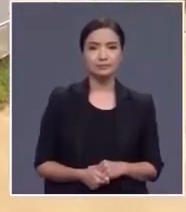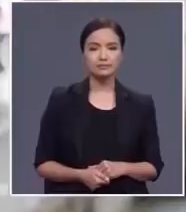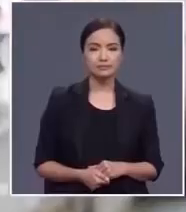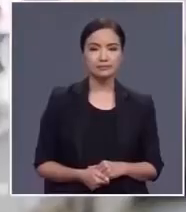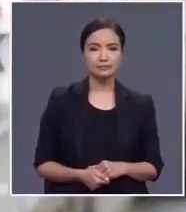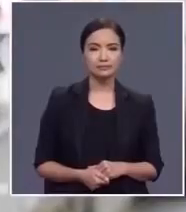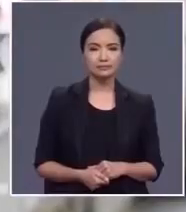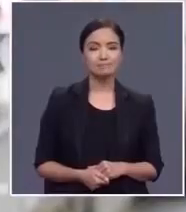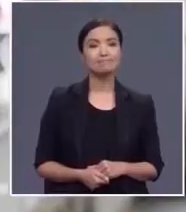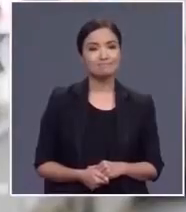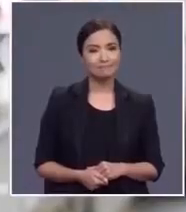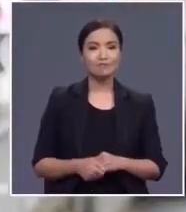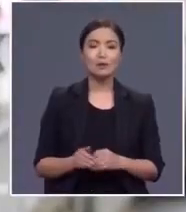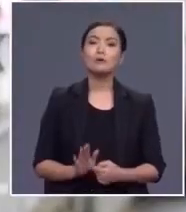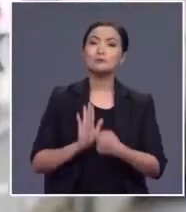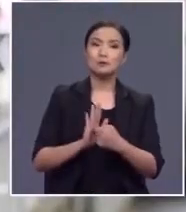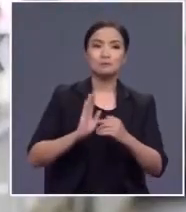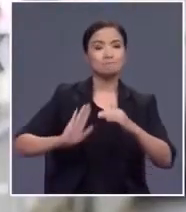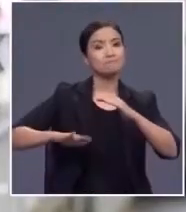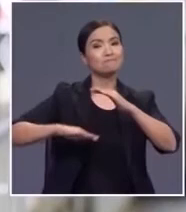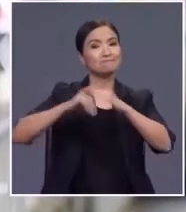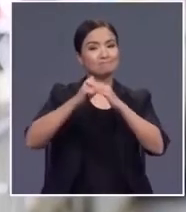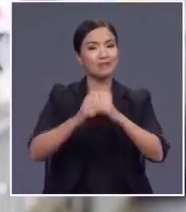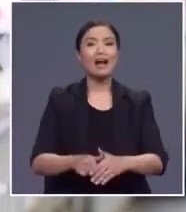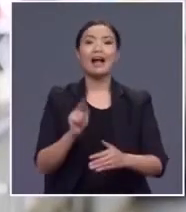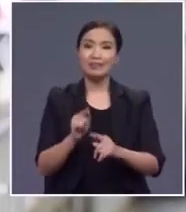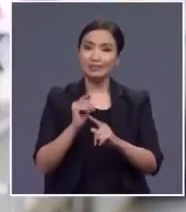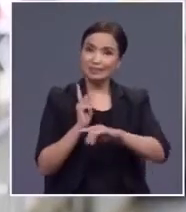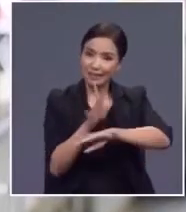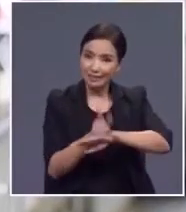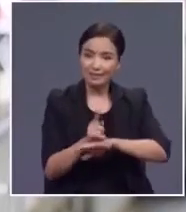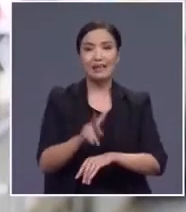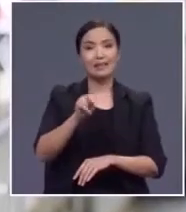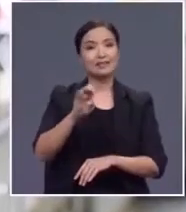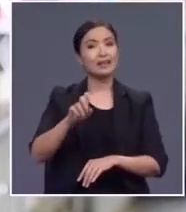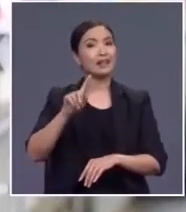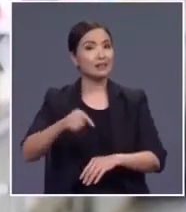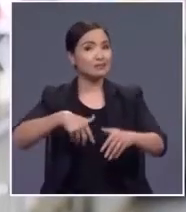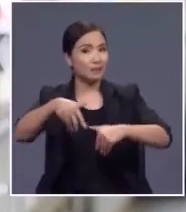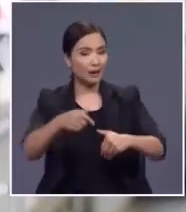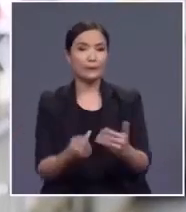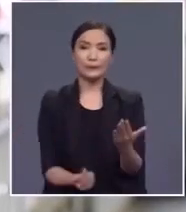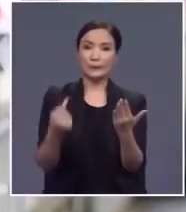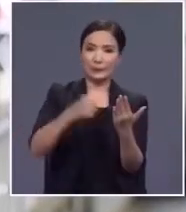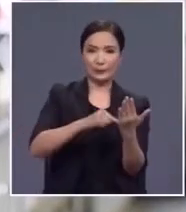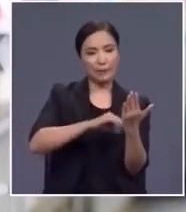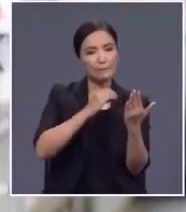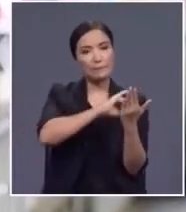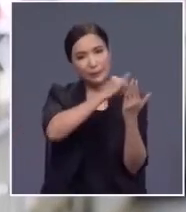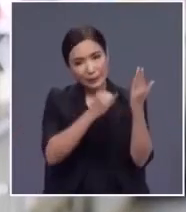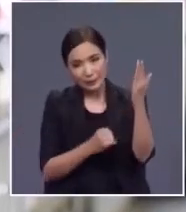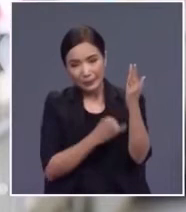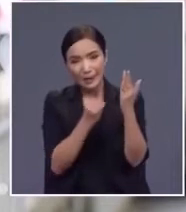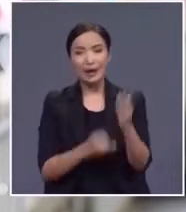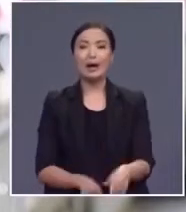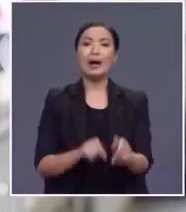ตัวอย่างของความสำเร็จนะครับหลังจากที่มีเน็ตประชารัฐเข้ามาในพื้นที่โดยเฉพาะอย่างยิ่งที่นี่ครับหมู่บ้านท่าแลหลาอำเภอละงูจังหวัดส